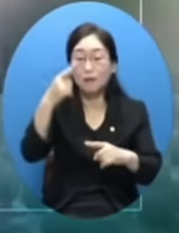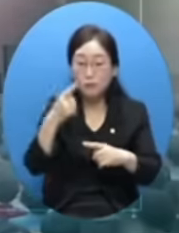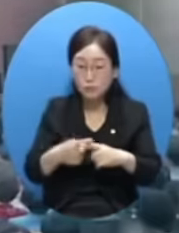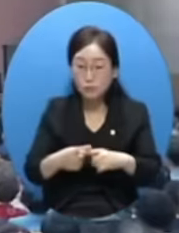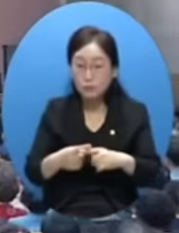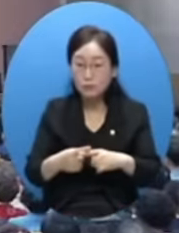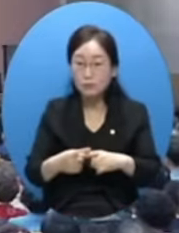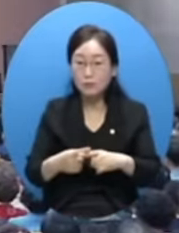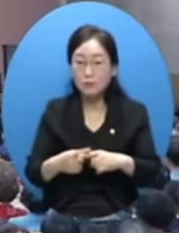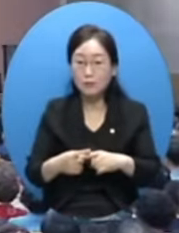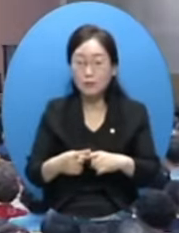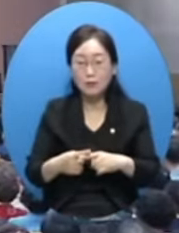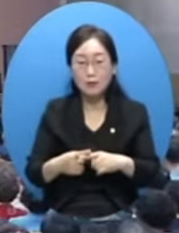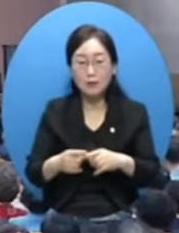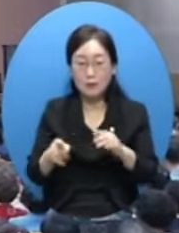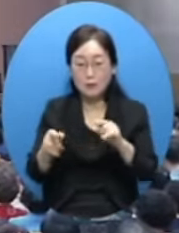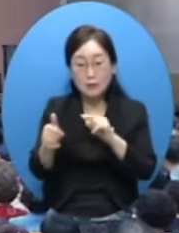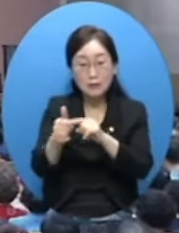믿는 집안에 태어났다고 해서